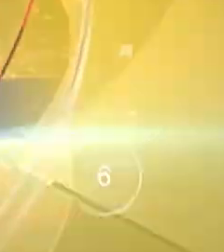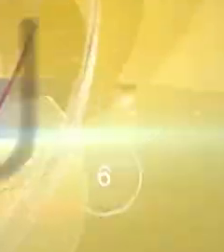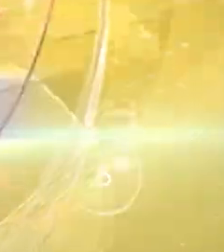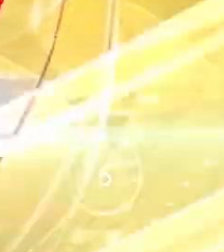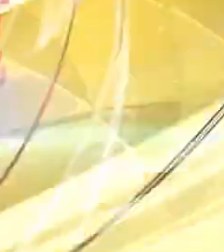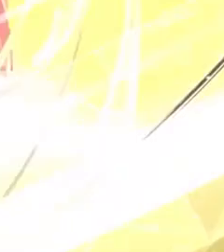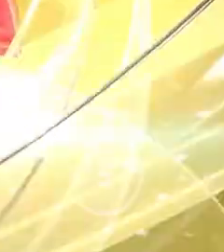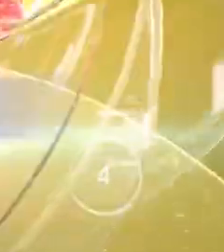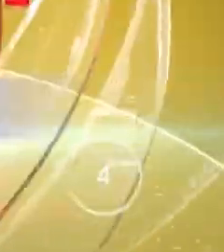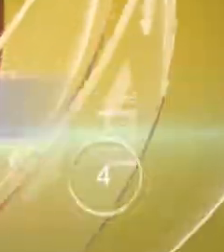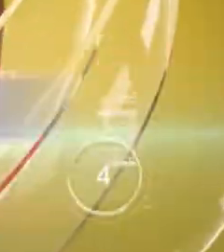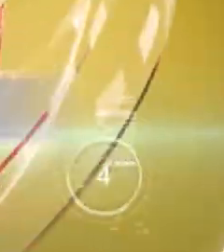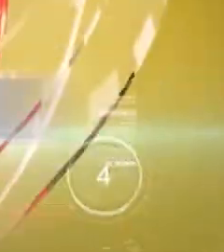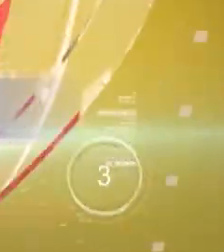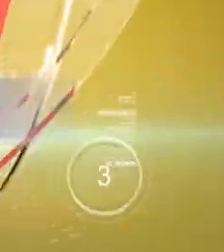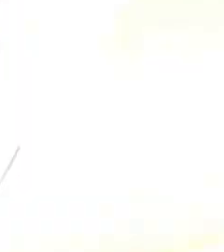tersenyum